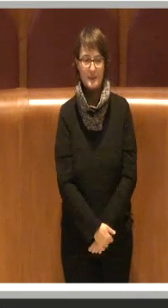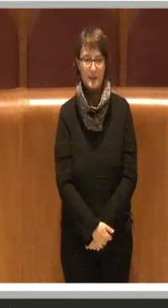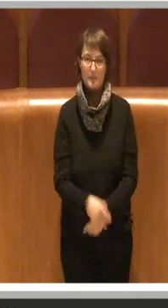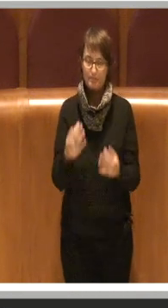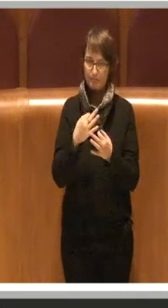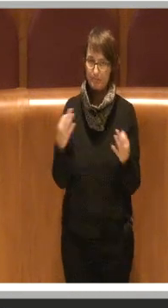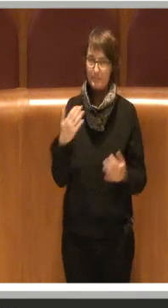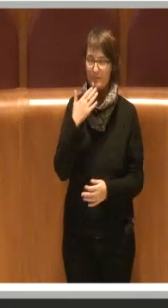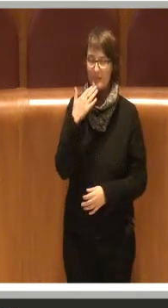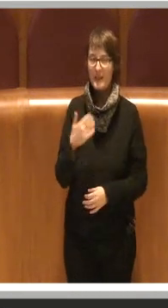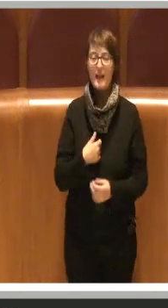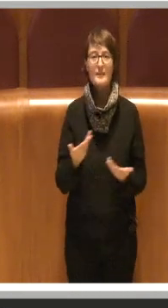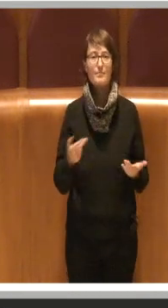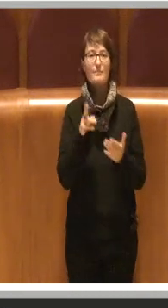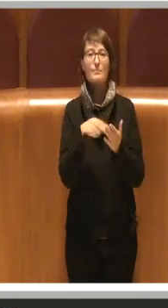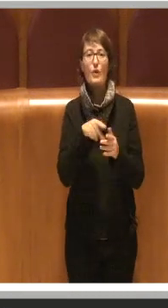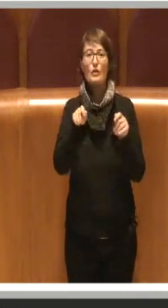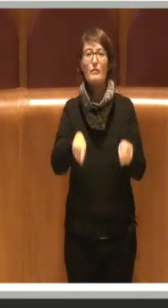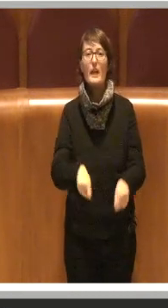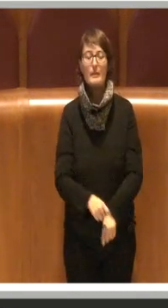Perfetto, grazie, il voto è aperto.